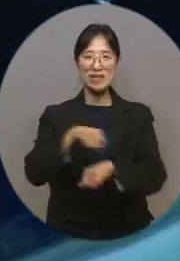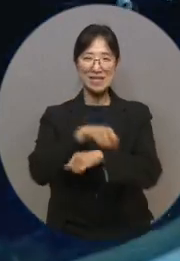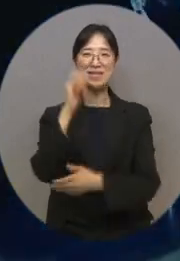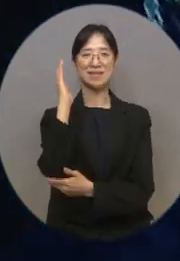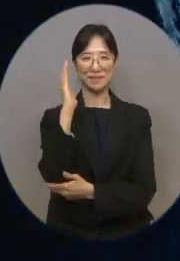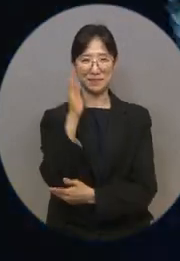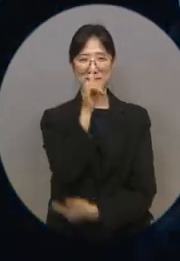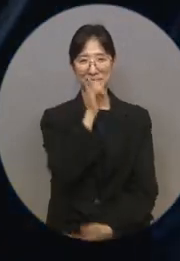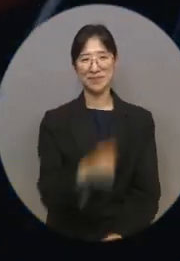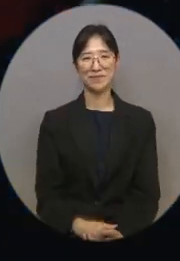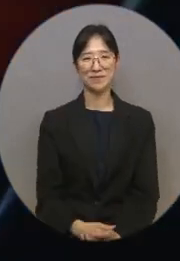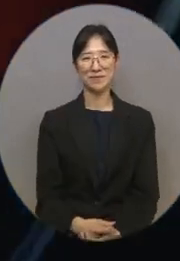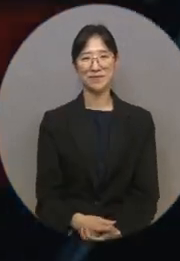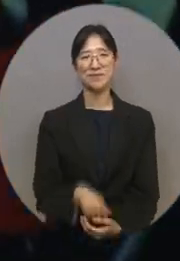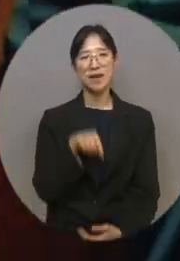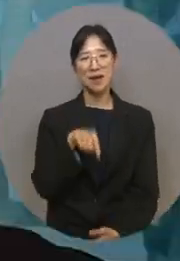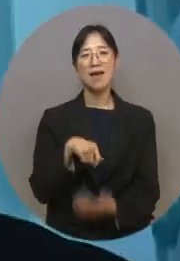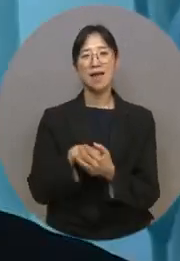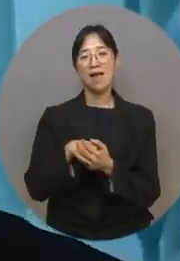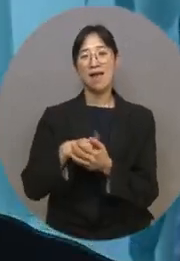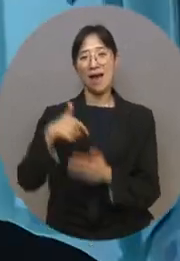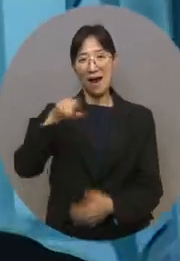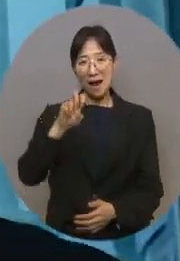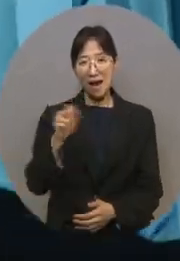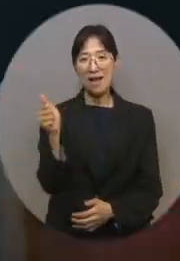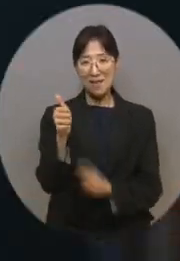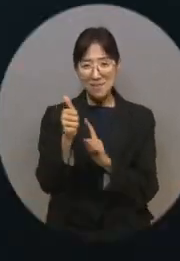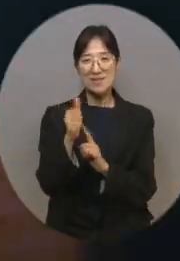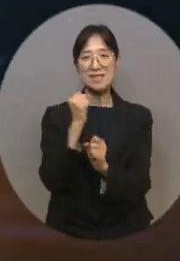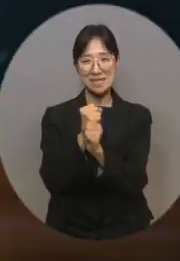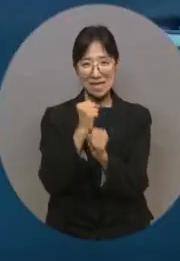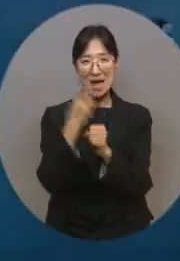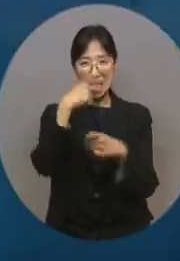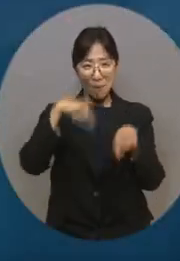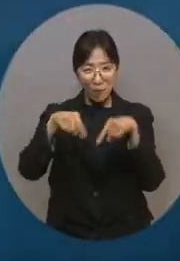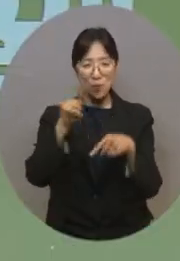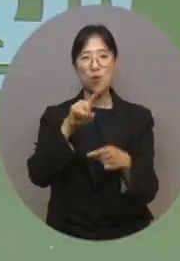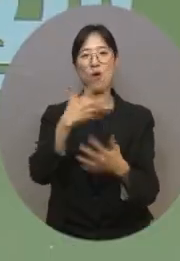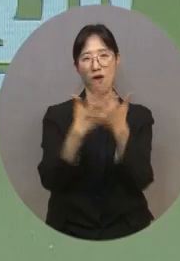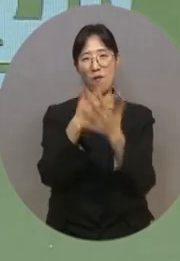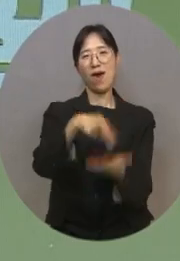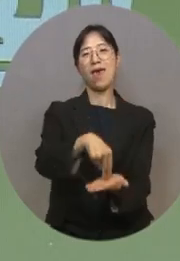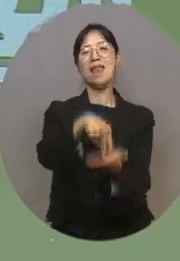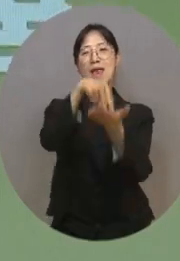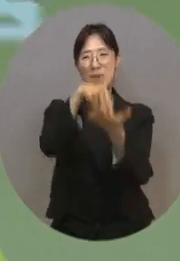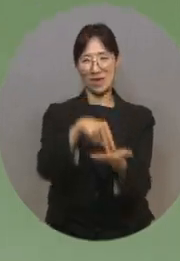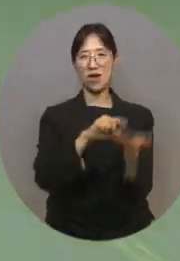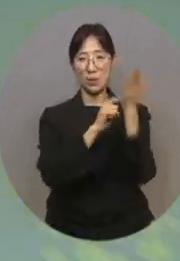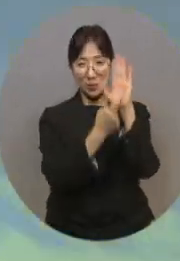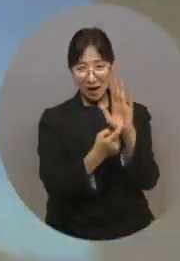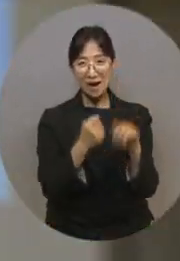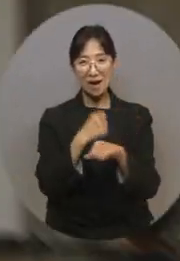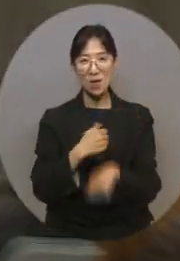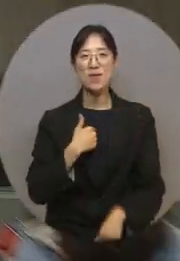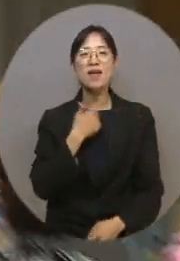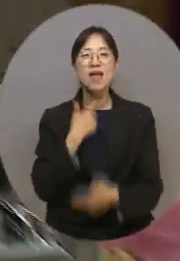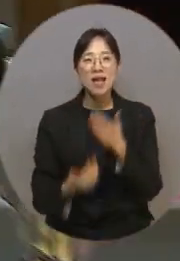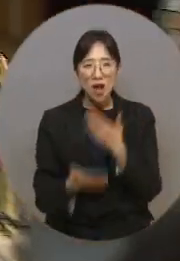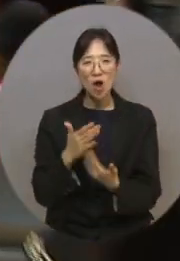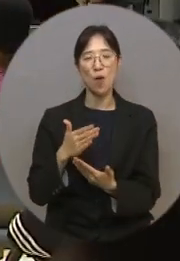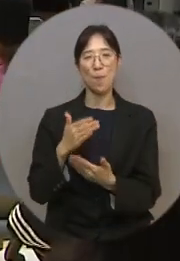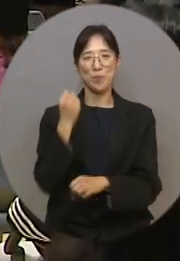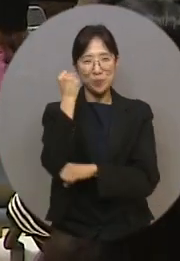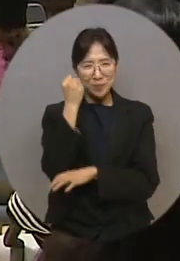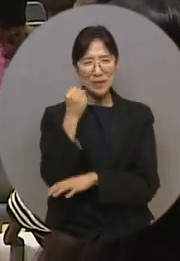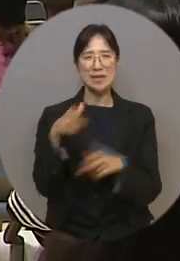열렸습니다. 특강은 강원래 강사가 제작 감독한 영화 엘리베이터를 상영하고 자신의 경험을 토대로 장애에